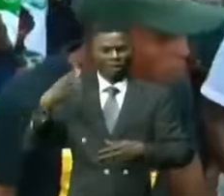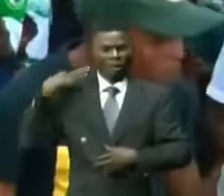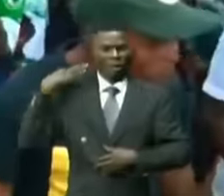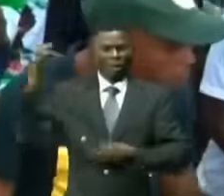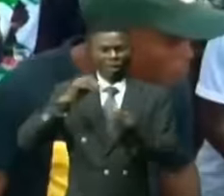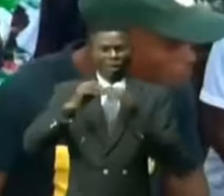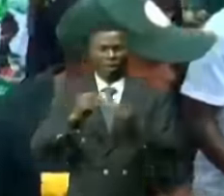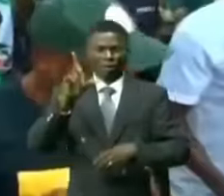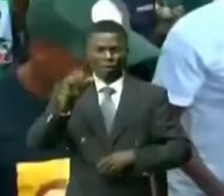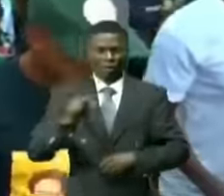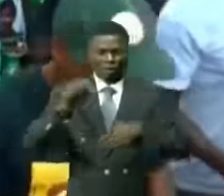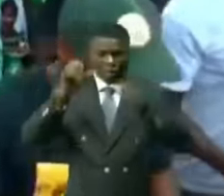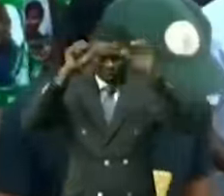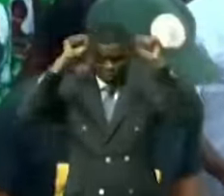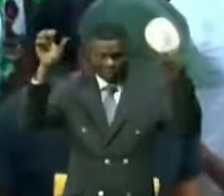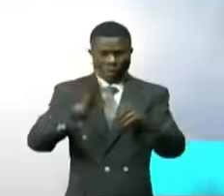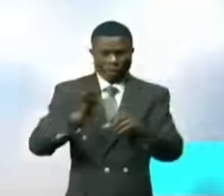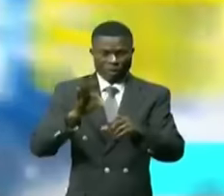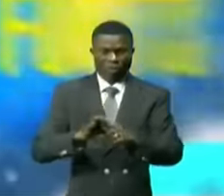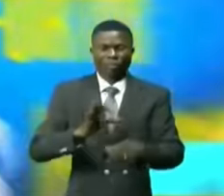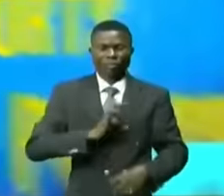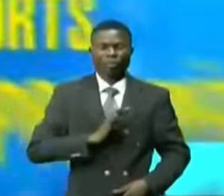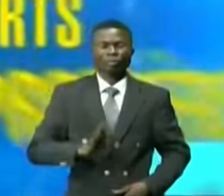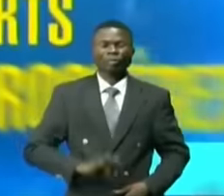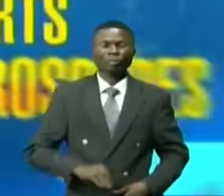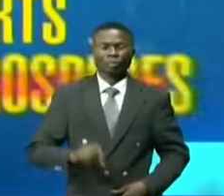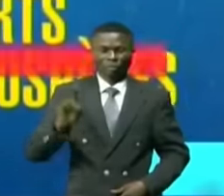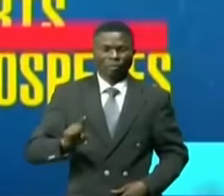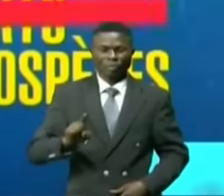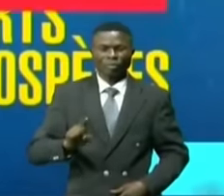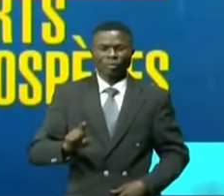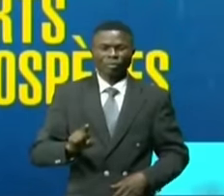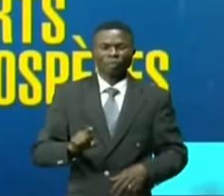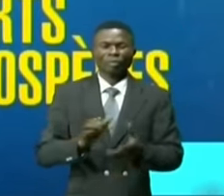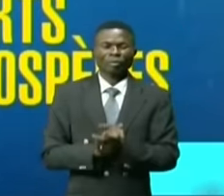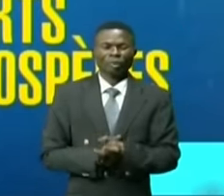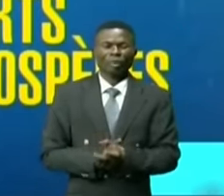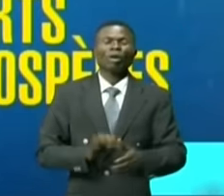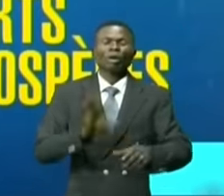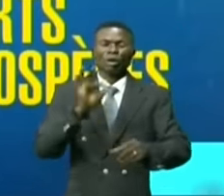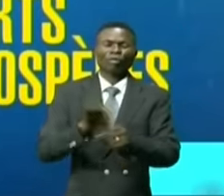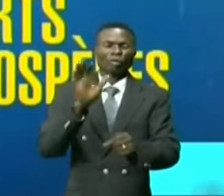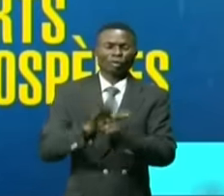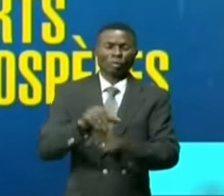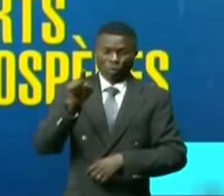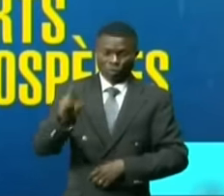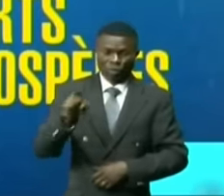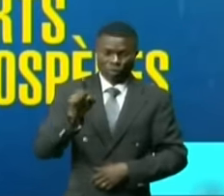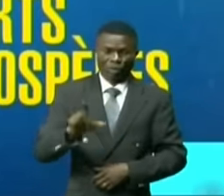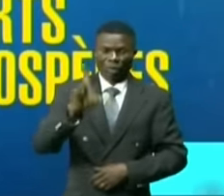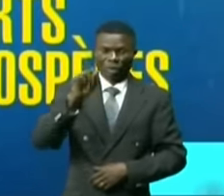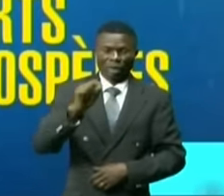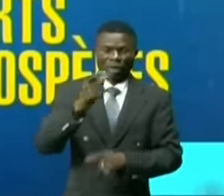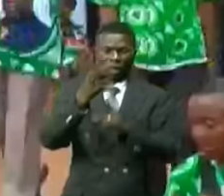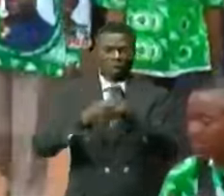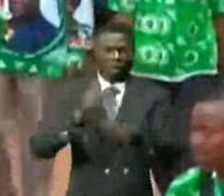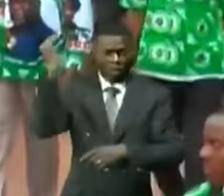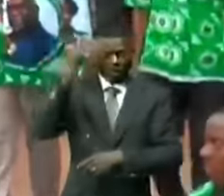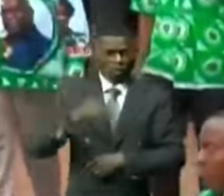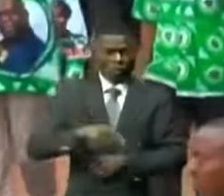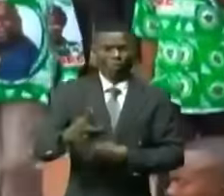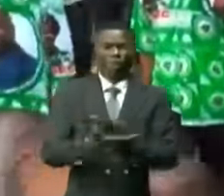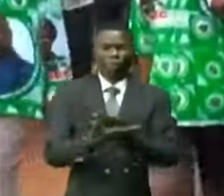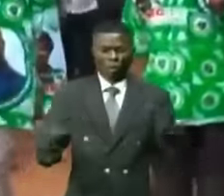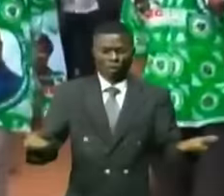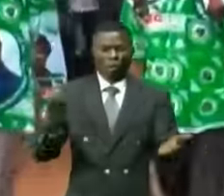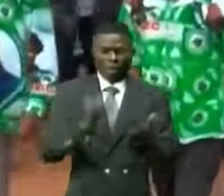numéro 20 à la présidentielle, je citais Félix-Antoine Tshisekedi Tshilombo, qu'elle compte voter massivement ce 20 décembre prochain. Puis